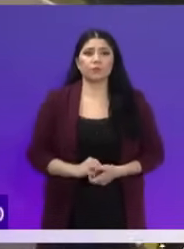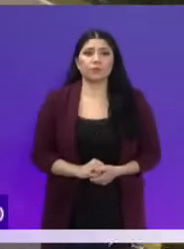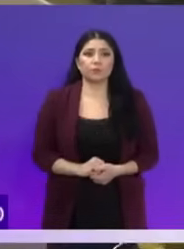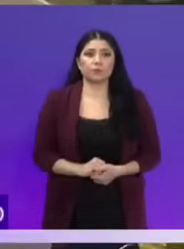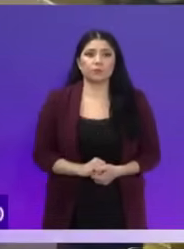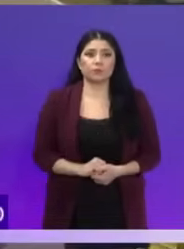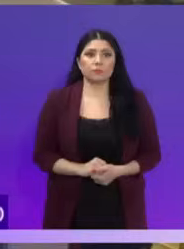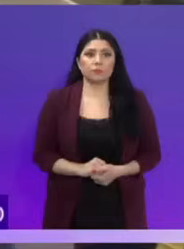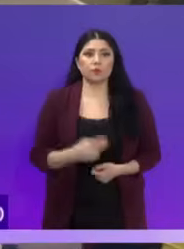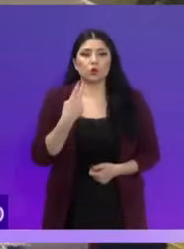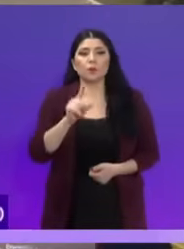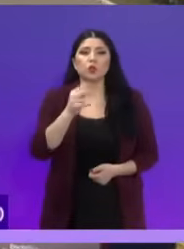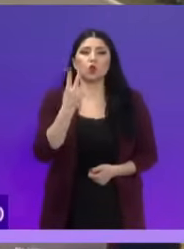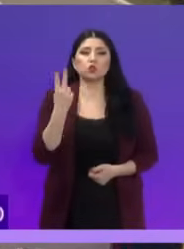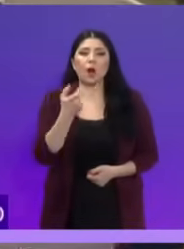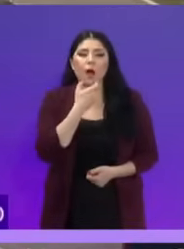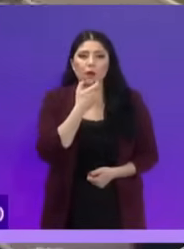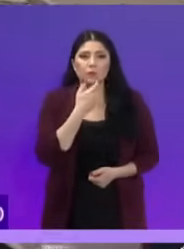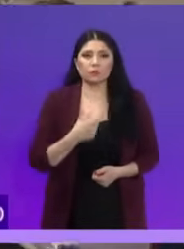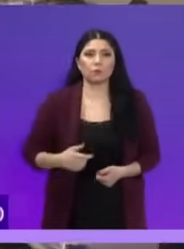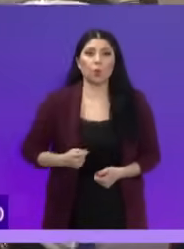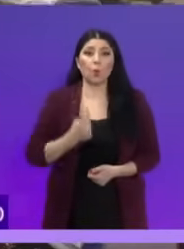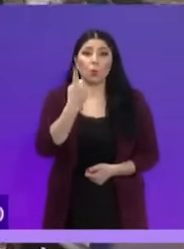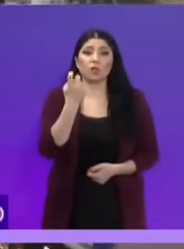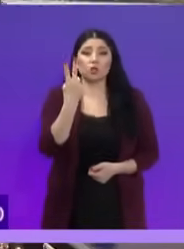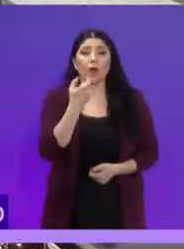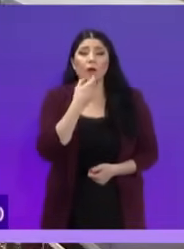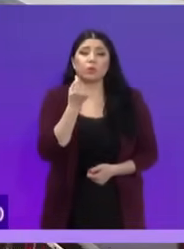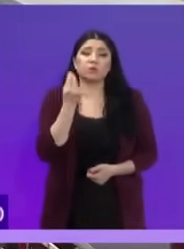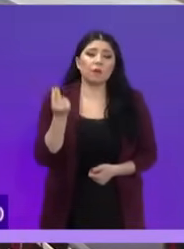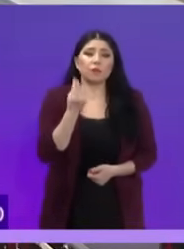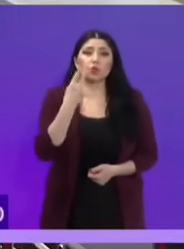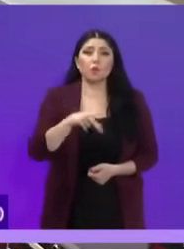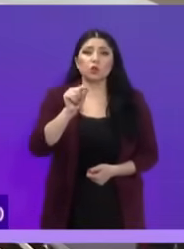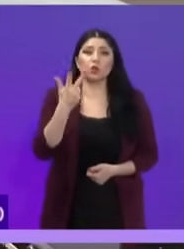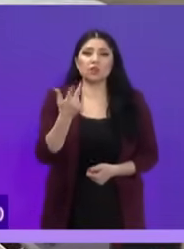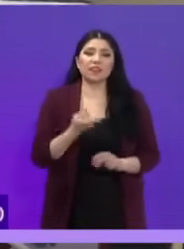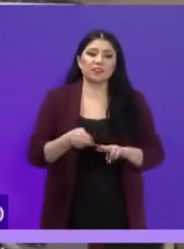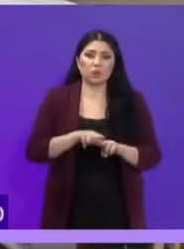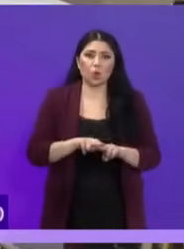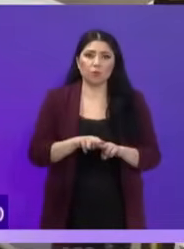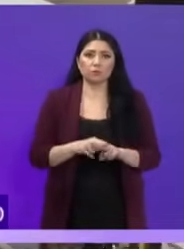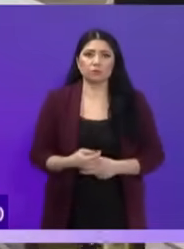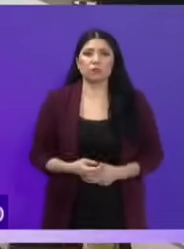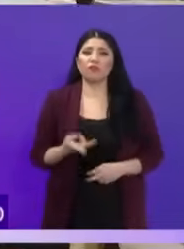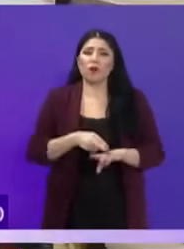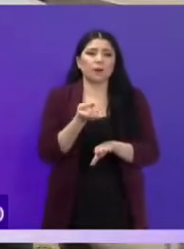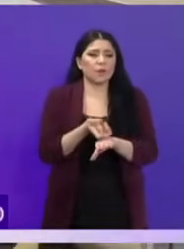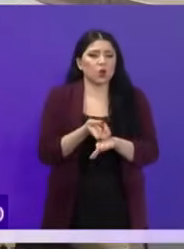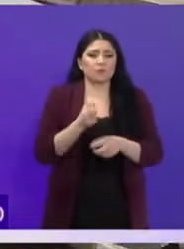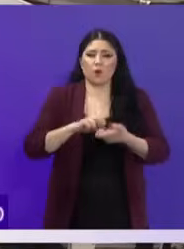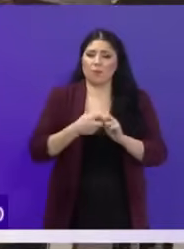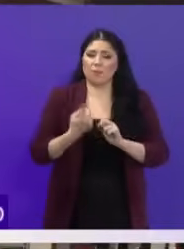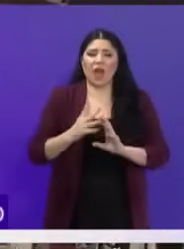2020, 2021, cumva 2022, unul din 2 ani un pic mai bun și un 2023 din nou extrem de prost în